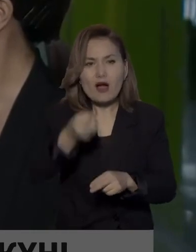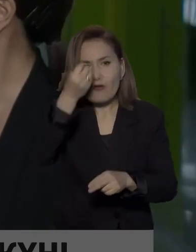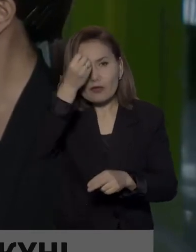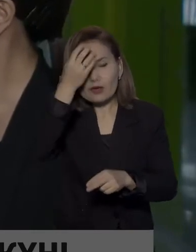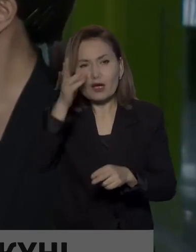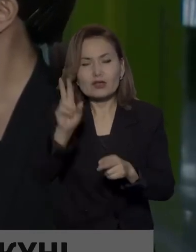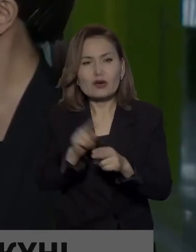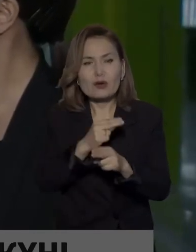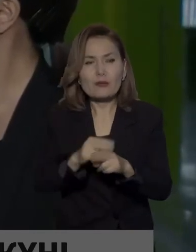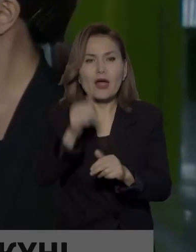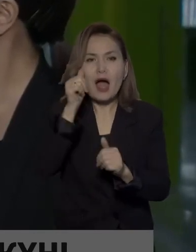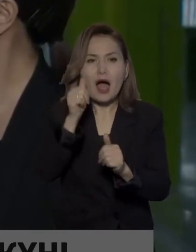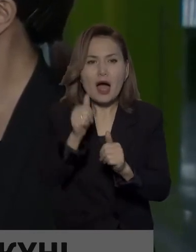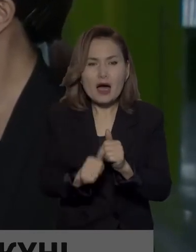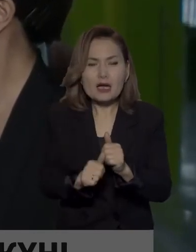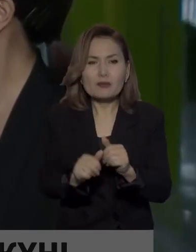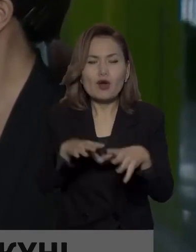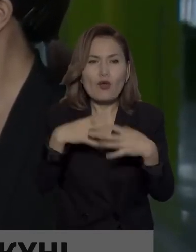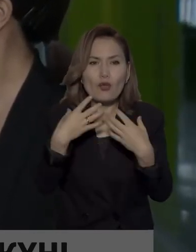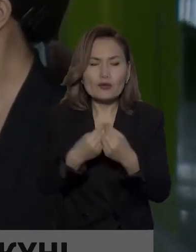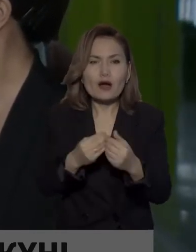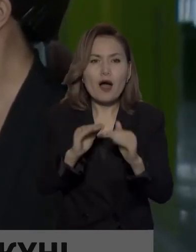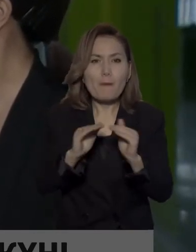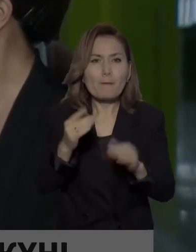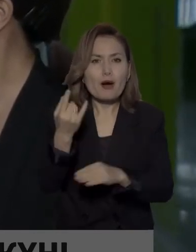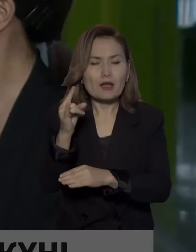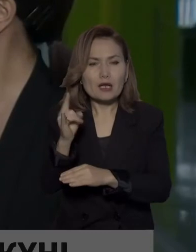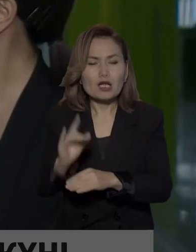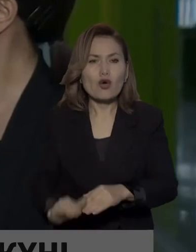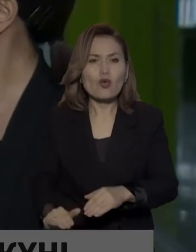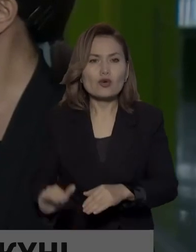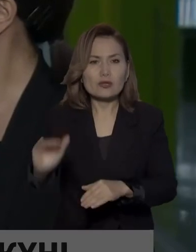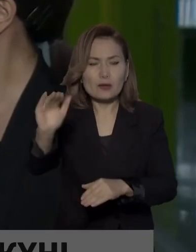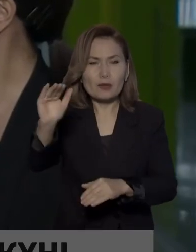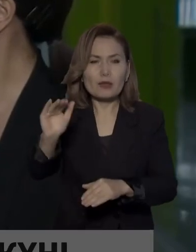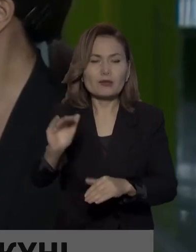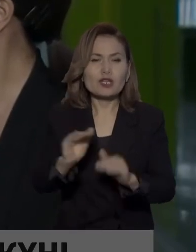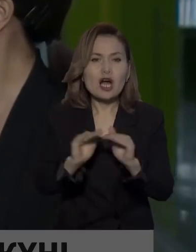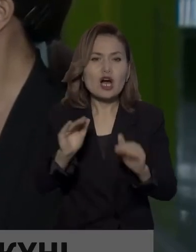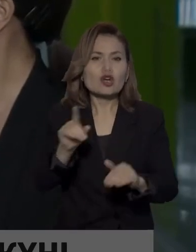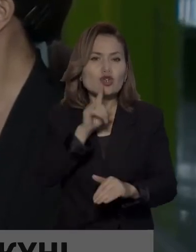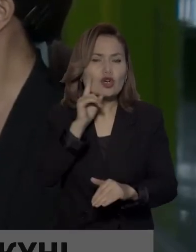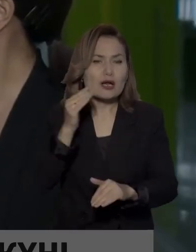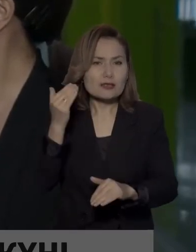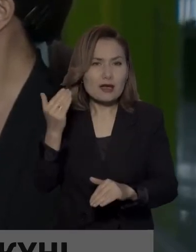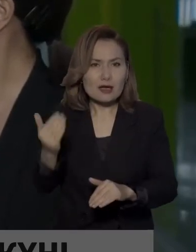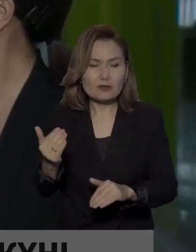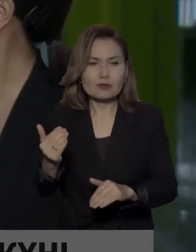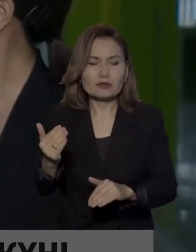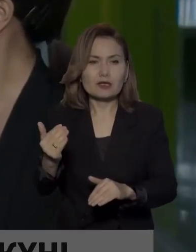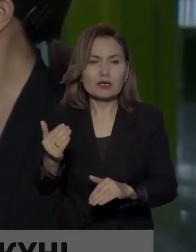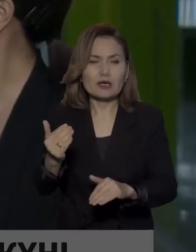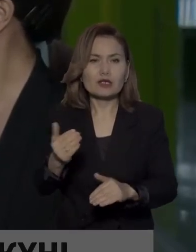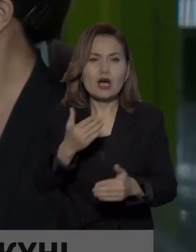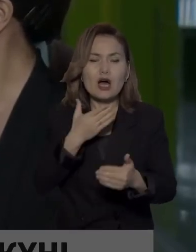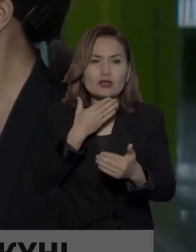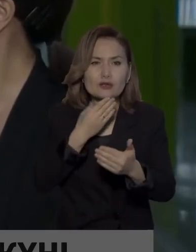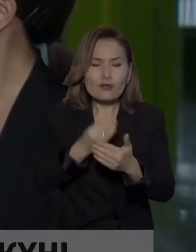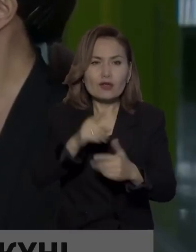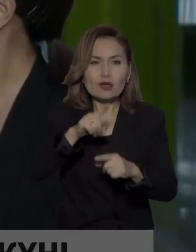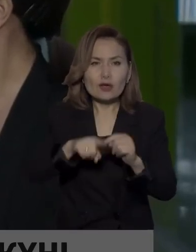кіре бастаған әрбір отбасымыздағы балаларымызды, өсіп келе жатқан өркен жастарымызды отан